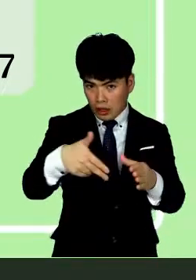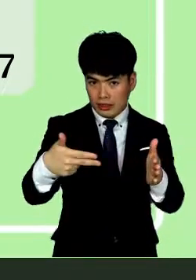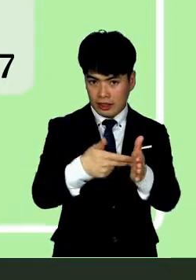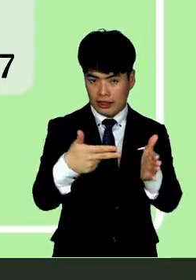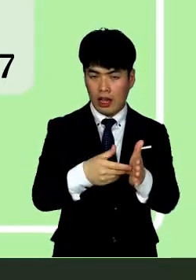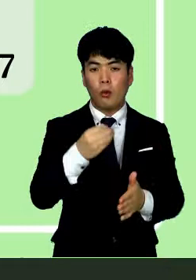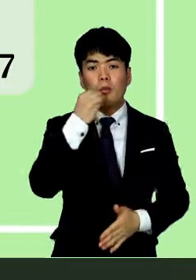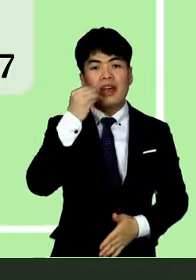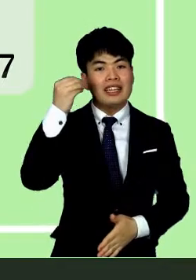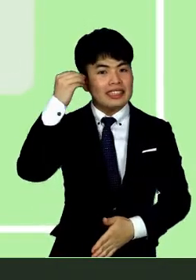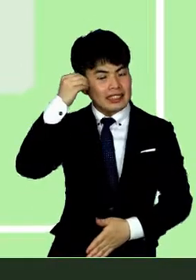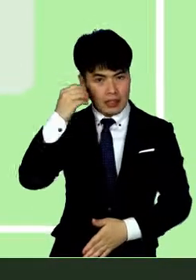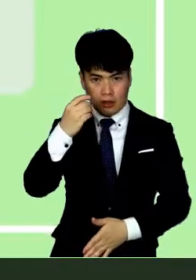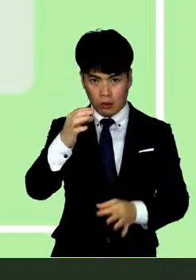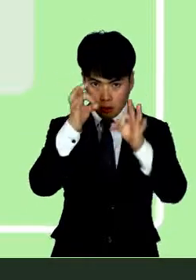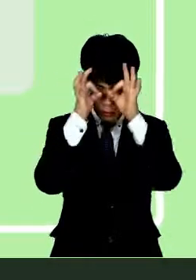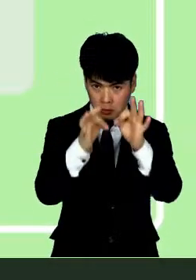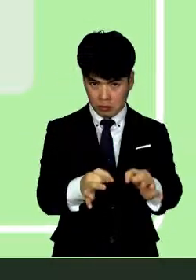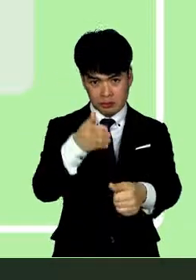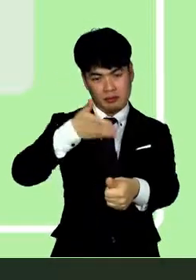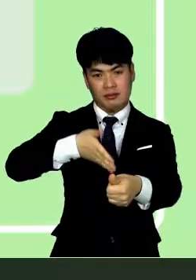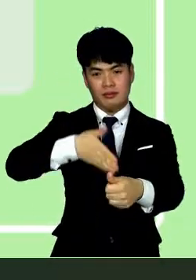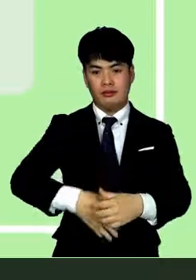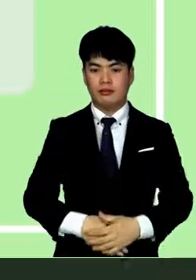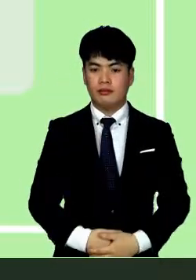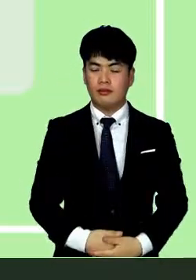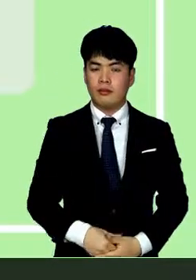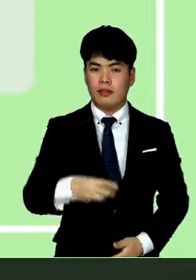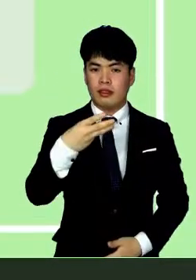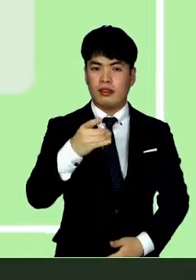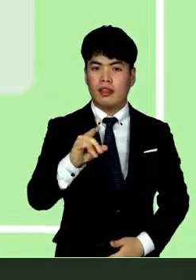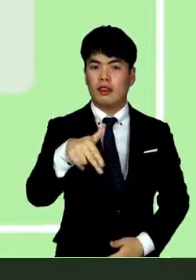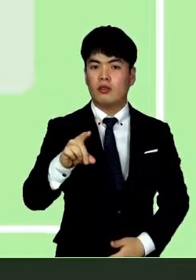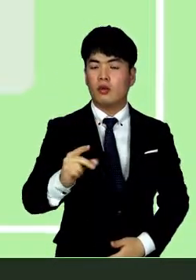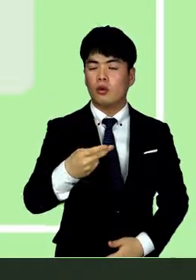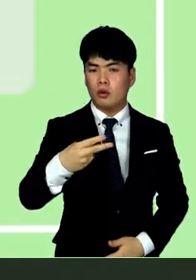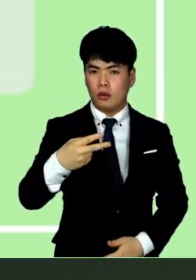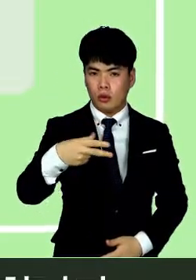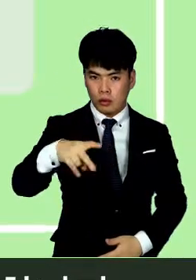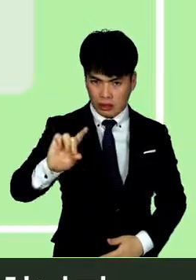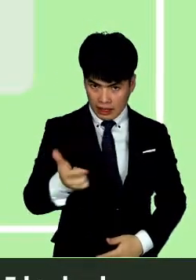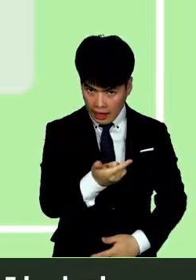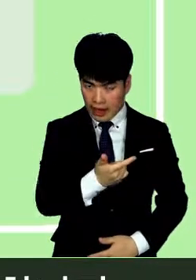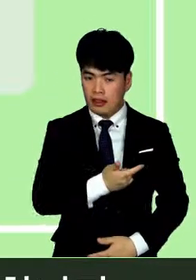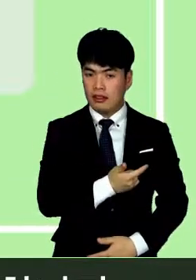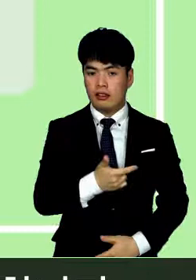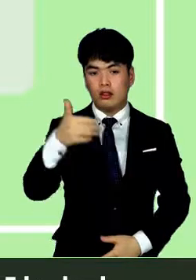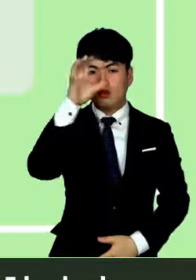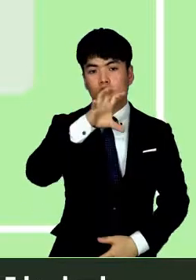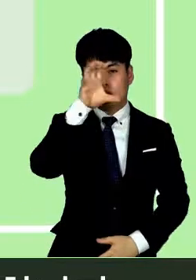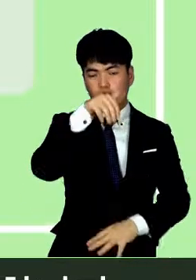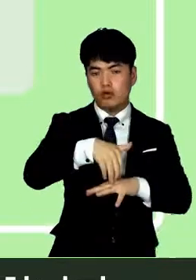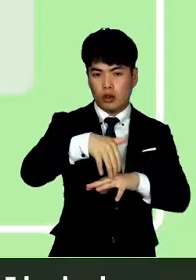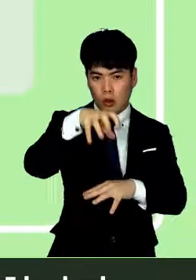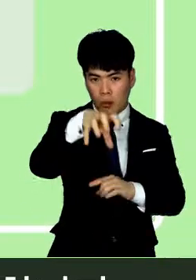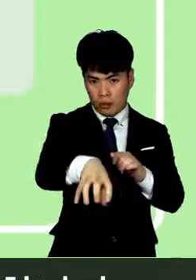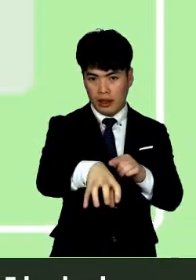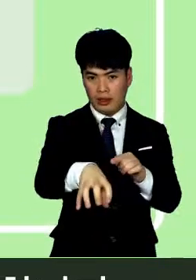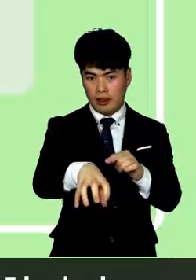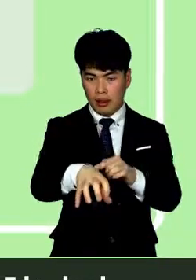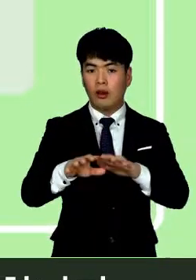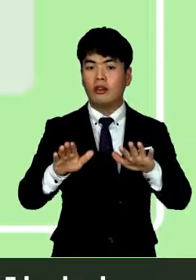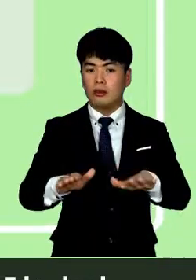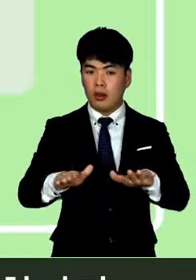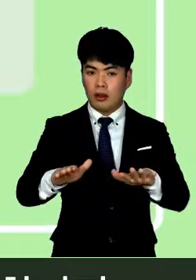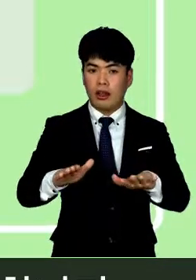수 있습니다. 천안시 태조산 청소년 수련관에서 글로벌 청소년 교류 프로그램 2회기 문화예술교류 부문에